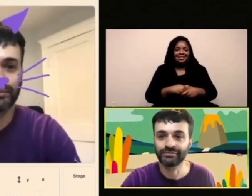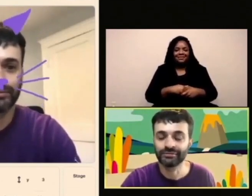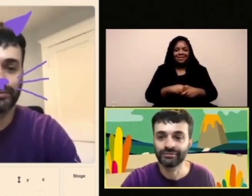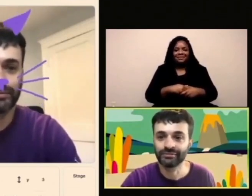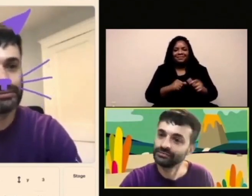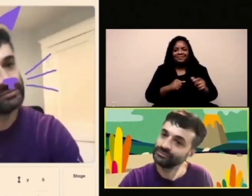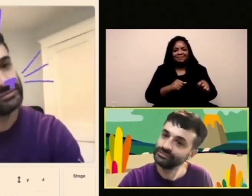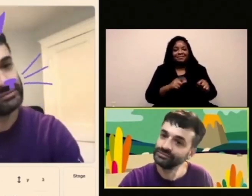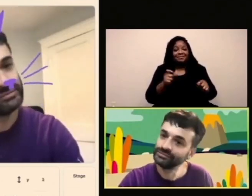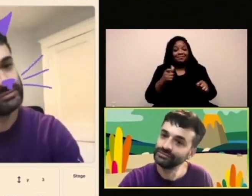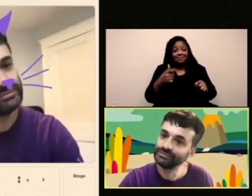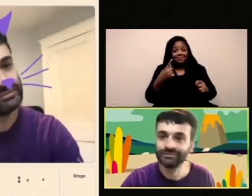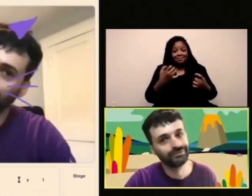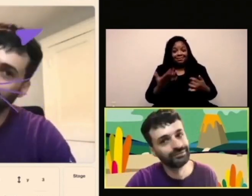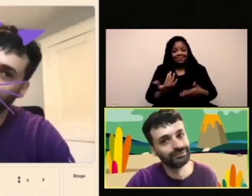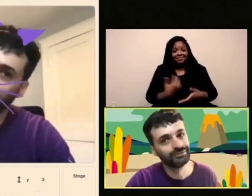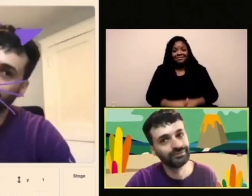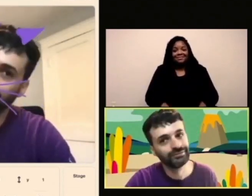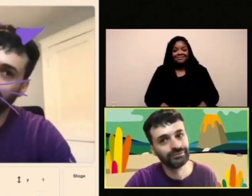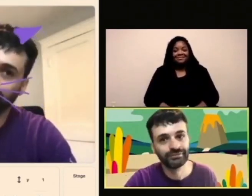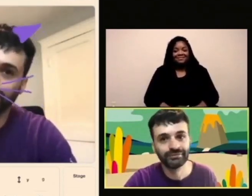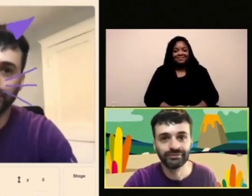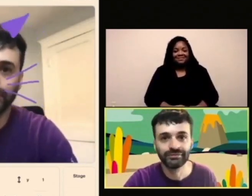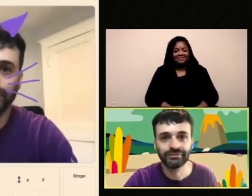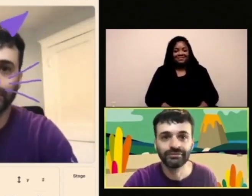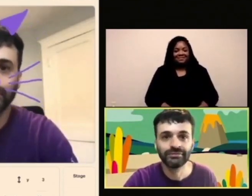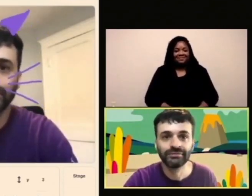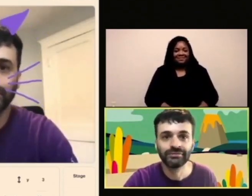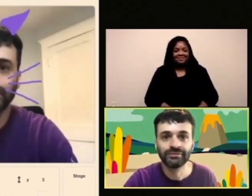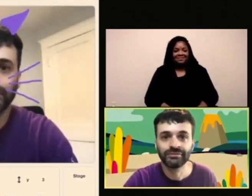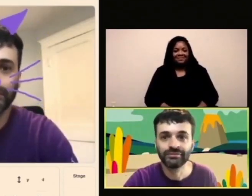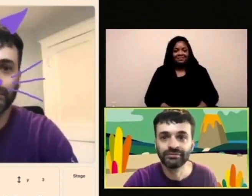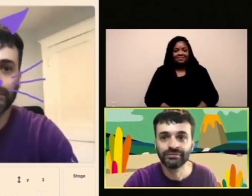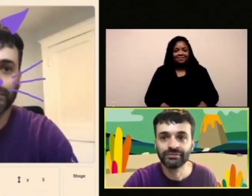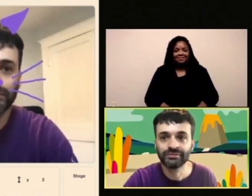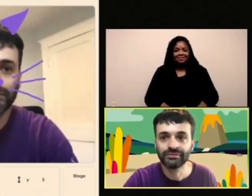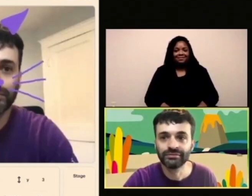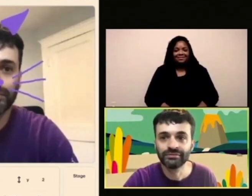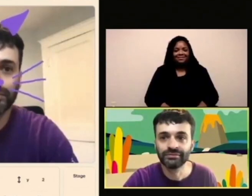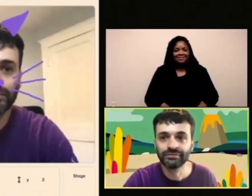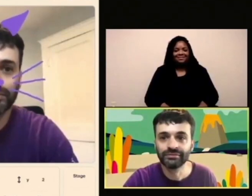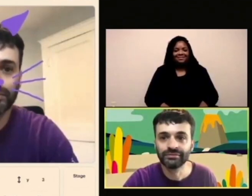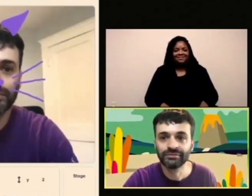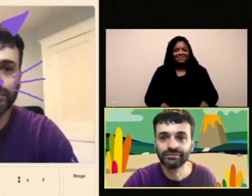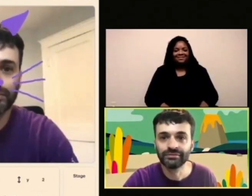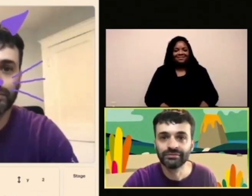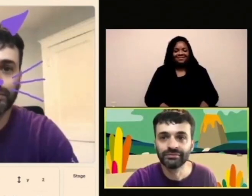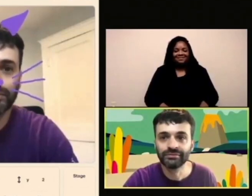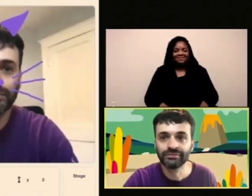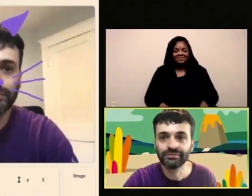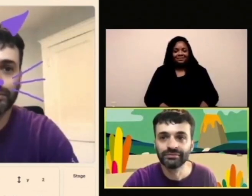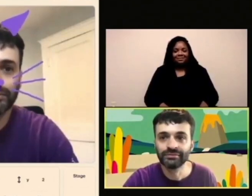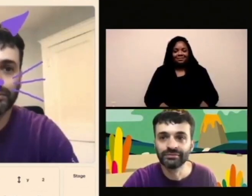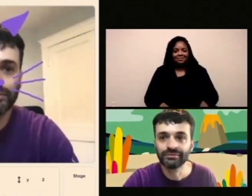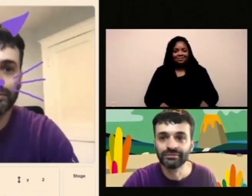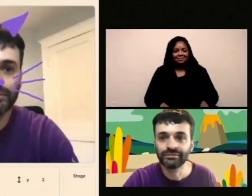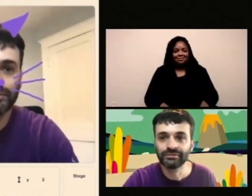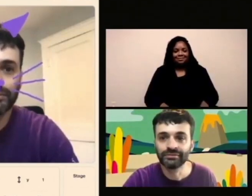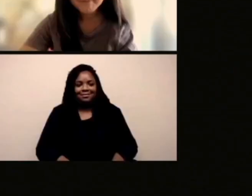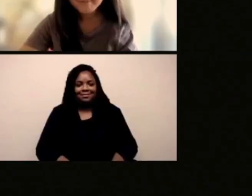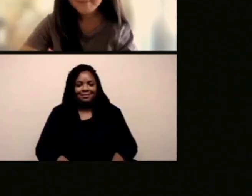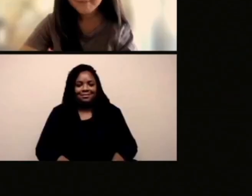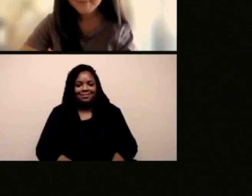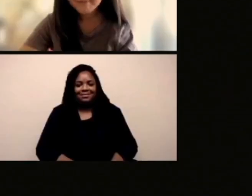abbia potuto vedere il chat, o se abbiamo qualcuno, qualche... Qualcuno dei partecipanti che abbiano qualche domanda.